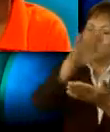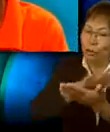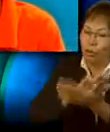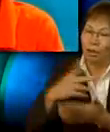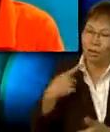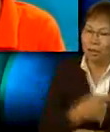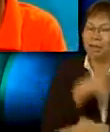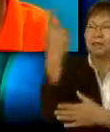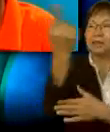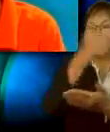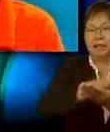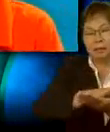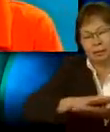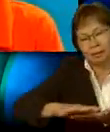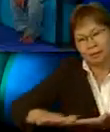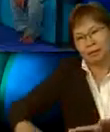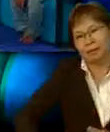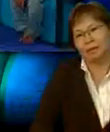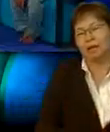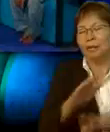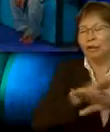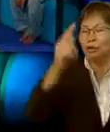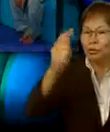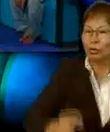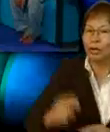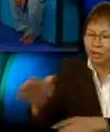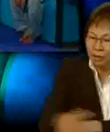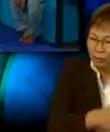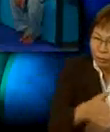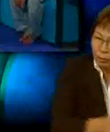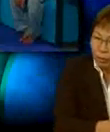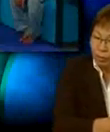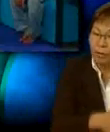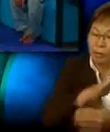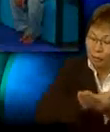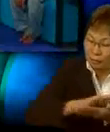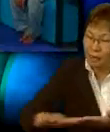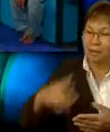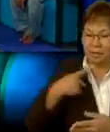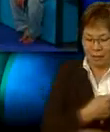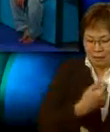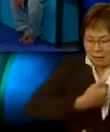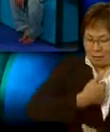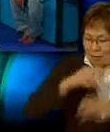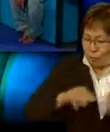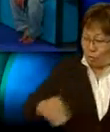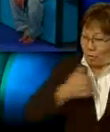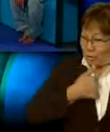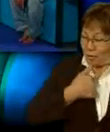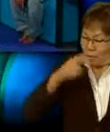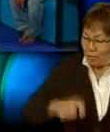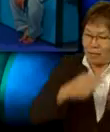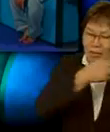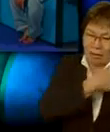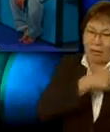memastikan sekolah kita sentiasa bersih. Bukan tukang sapu saja yang kena memastikan sekolah kita bersih. Kita sendiri sebagai murid juga